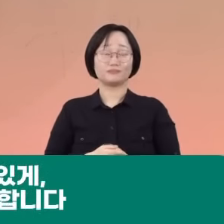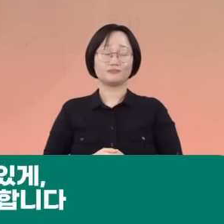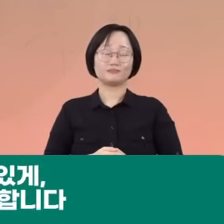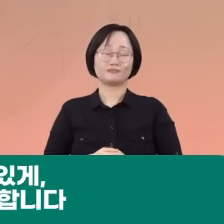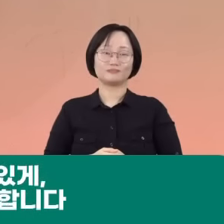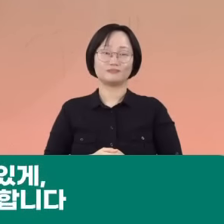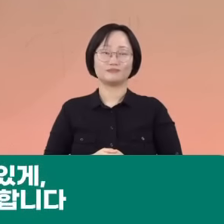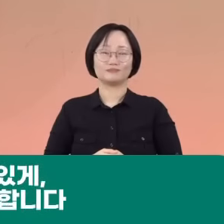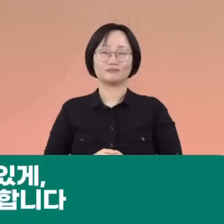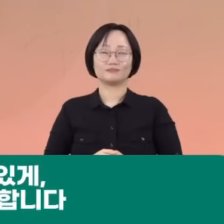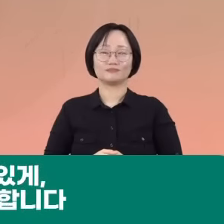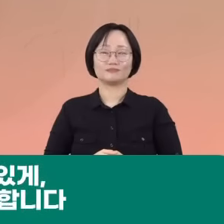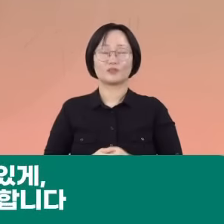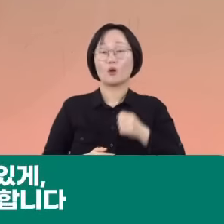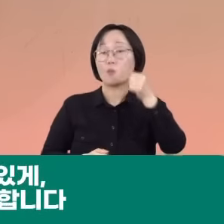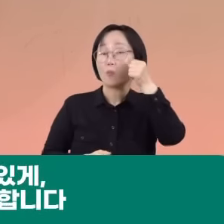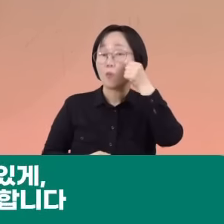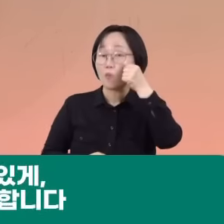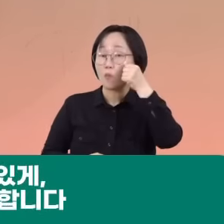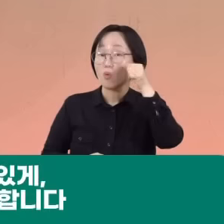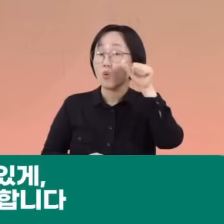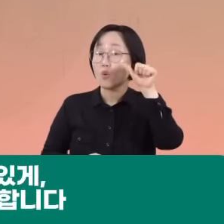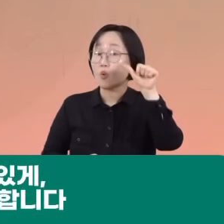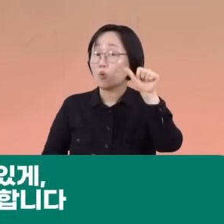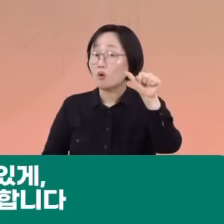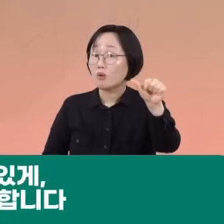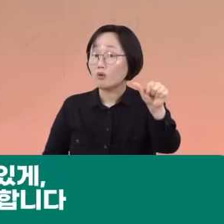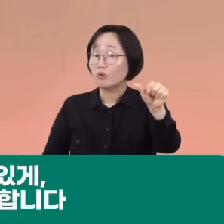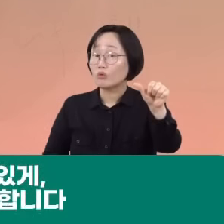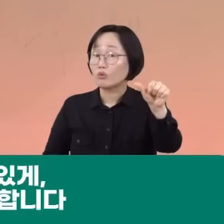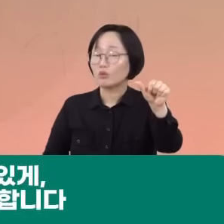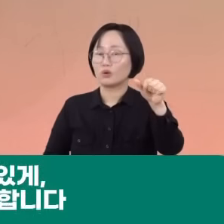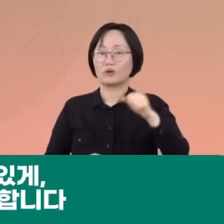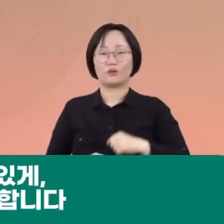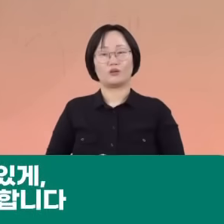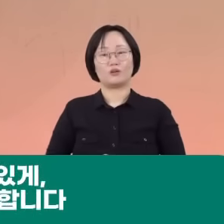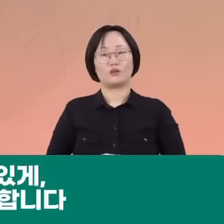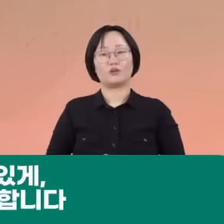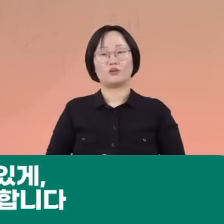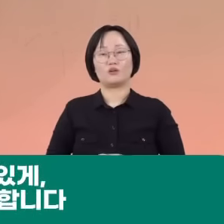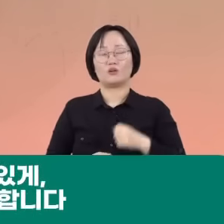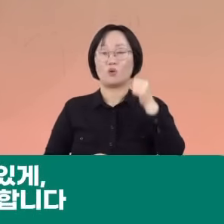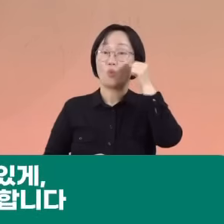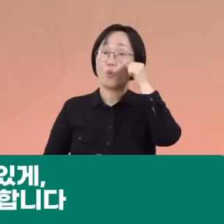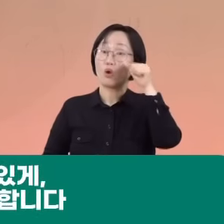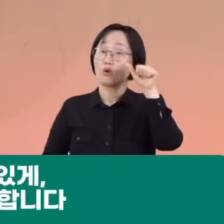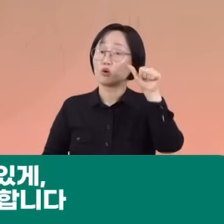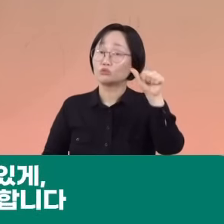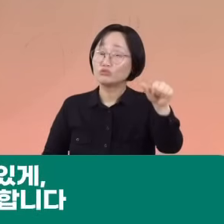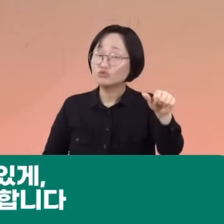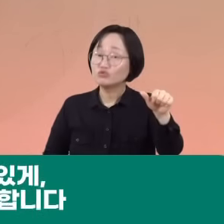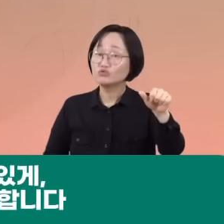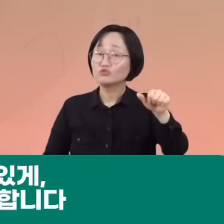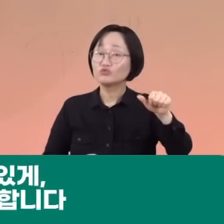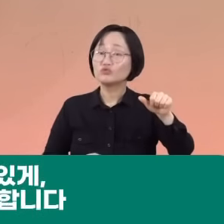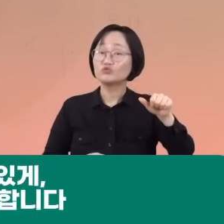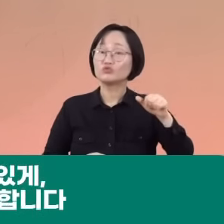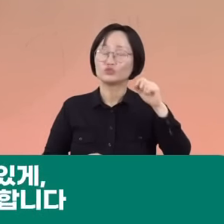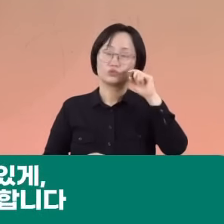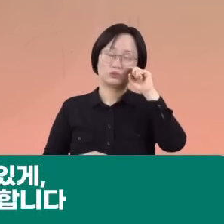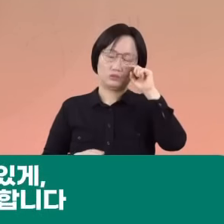그리고 5개월이 지나서 몇 개월이 지난 뒤에